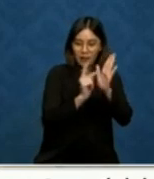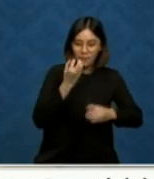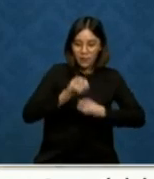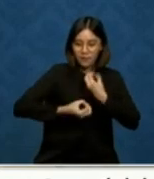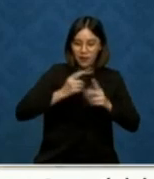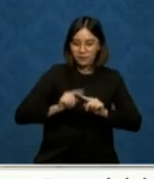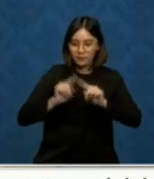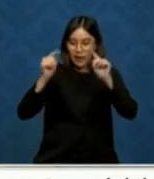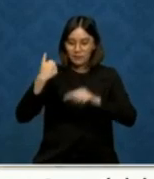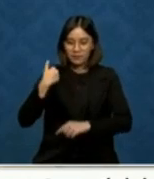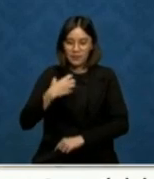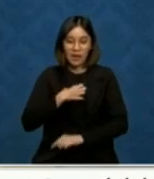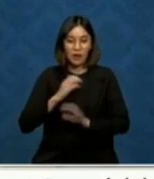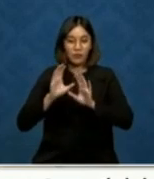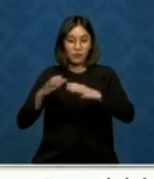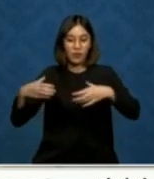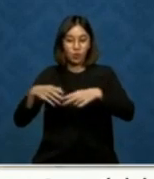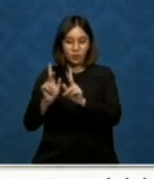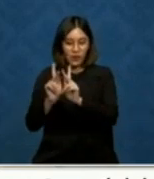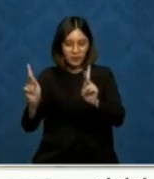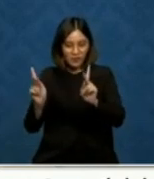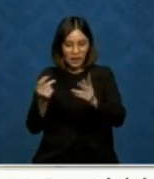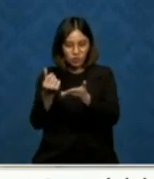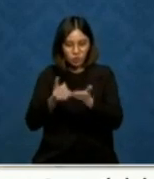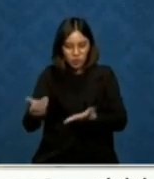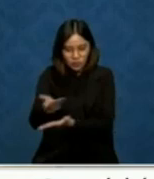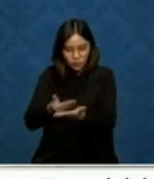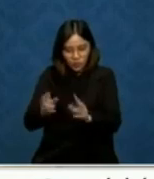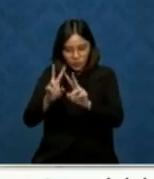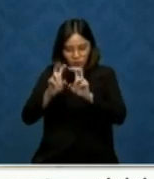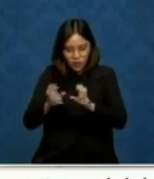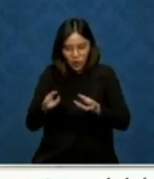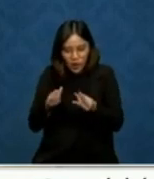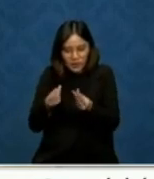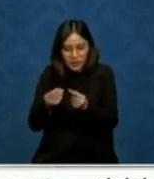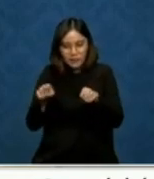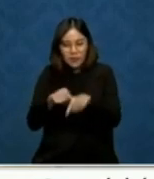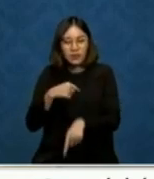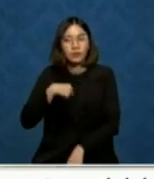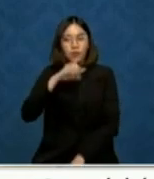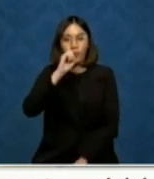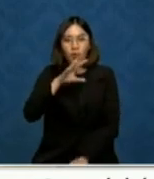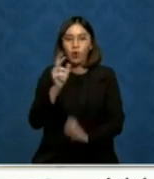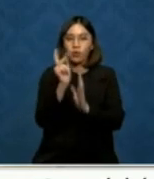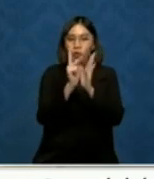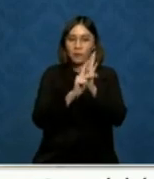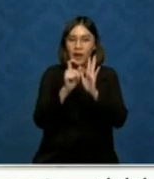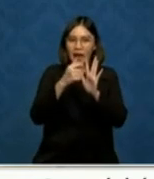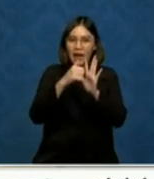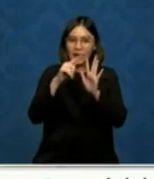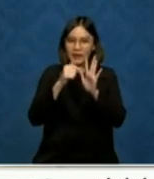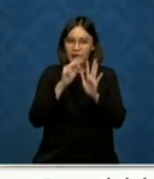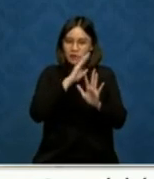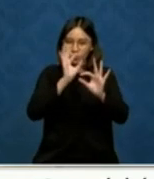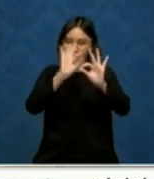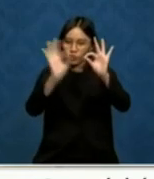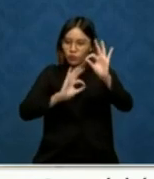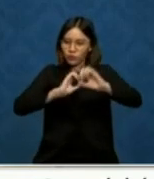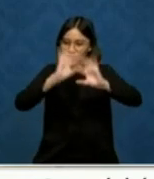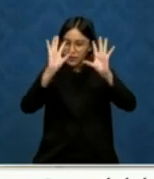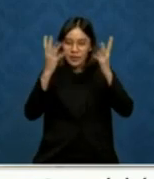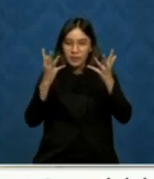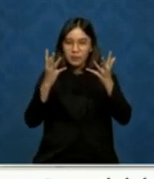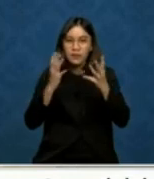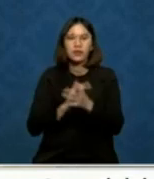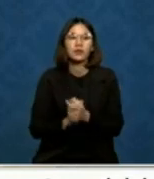างกันเนี่ยเพราะฉะนั้นก็ฝากท่านกรรมาธิการได้ไปดูให้รัดกุมอย่างที่ผมบอกครับกฎหมายอาญาถ้าเขียนไม่ชัดเจนเนี่ย